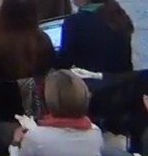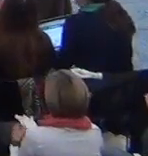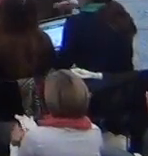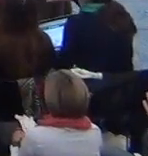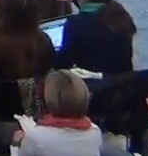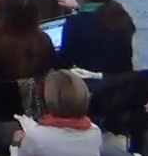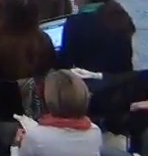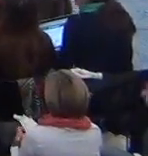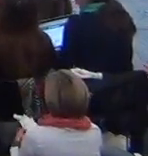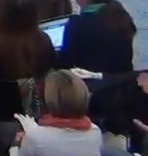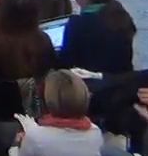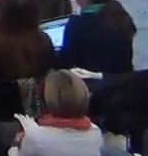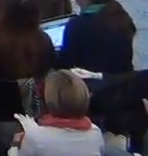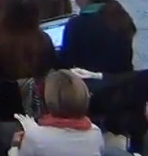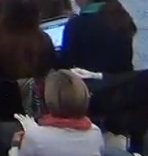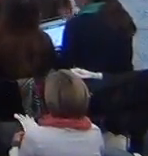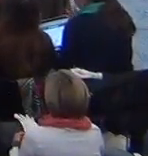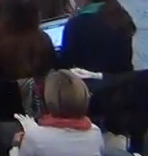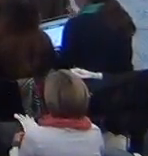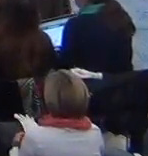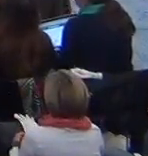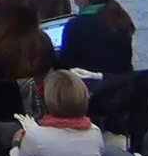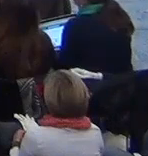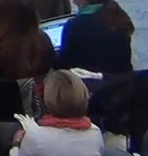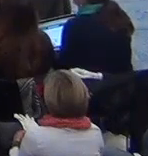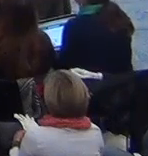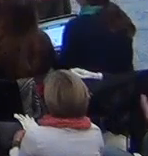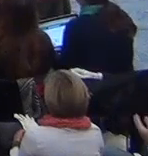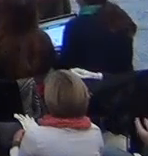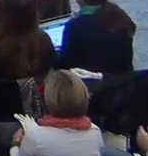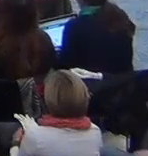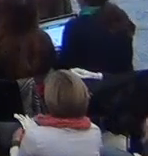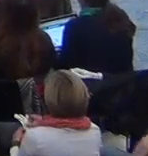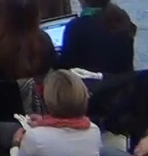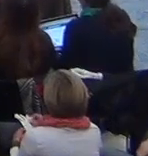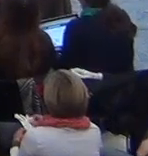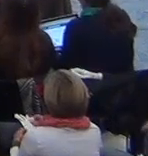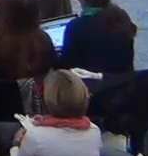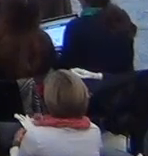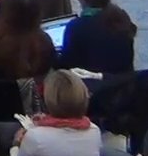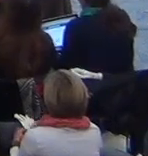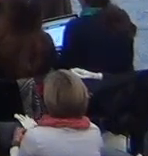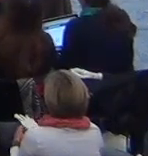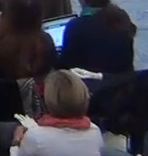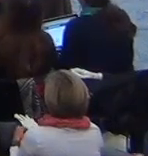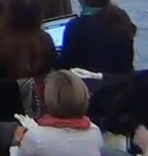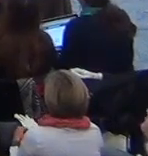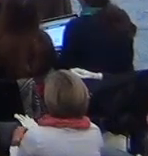Linnertz.